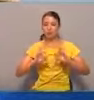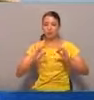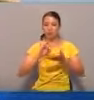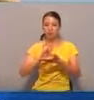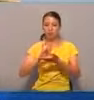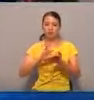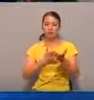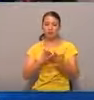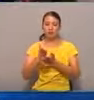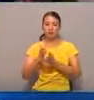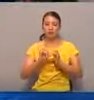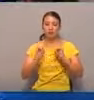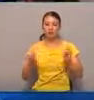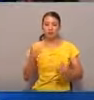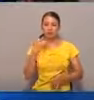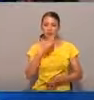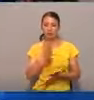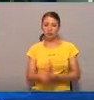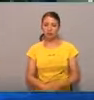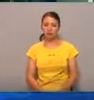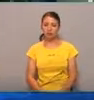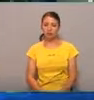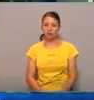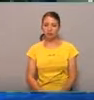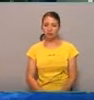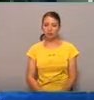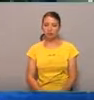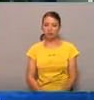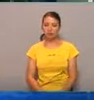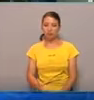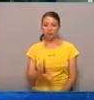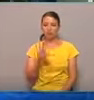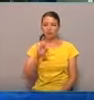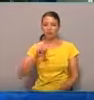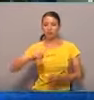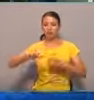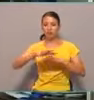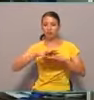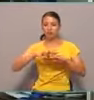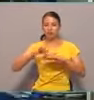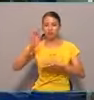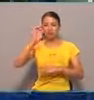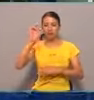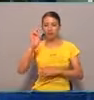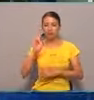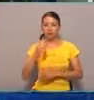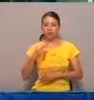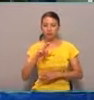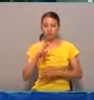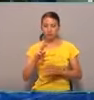туризм саласында да тәуір жаңалық бар. Мына біздегі мына Отырар мемлекеттік археологиялық қорық